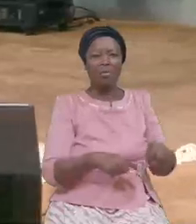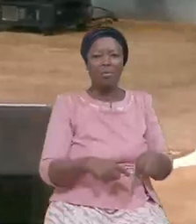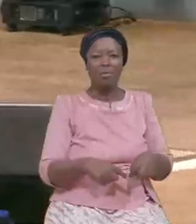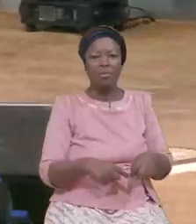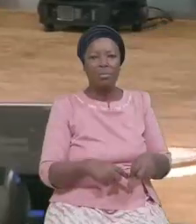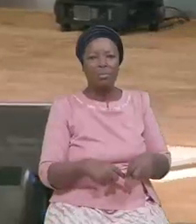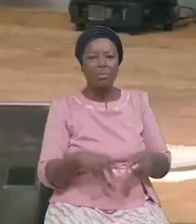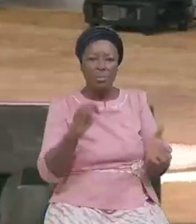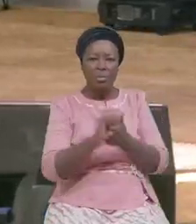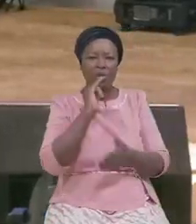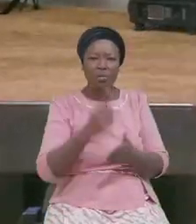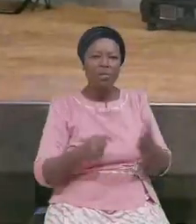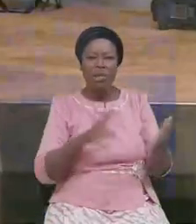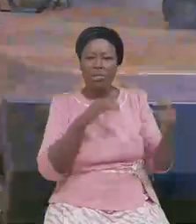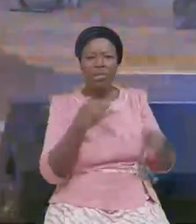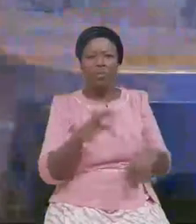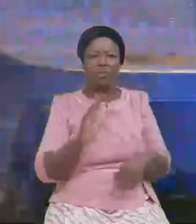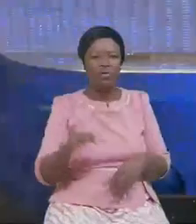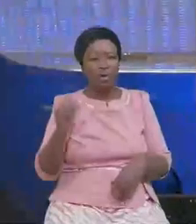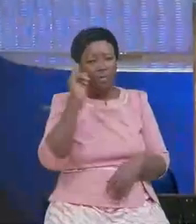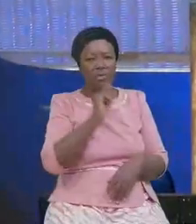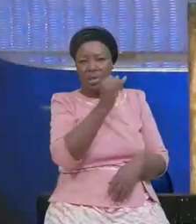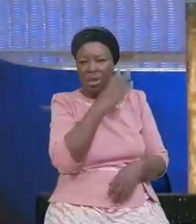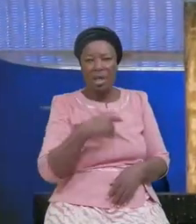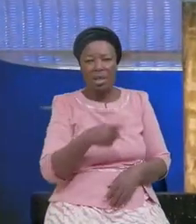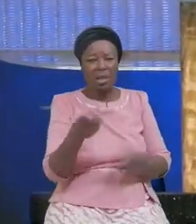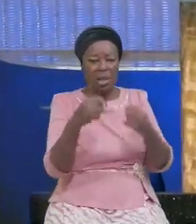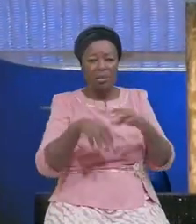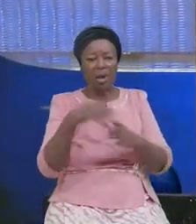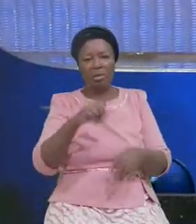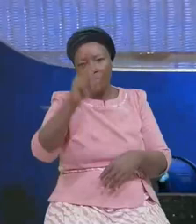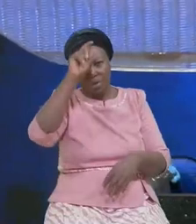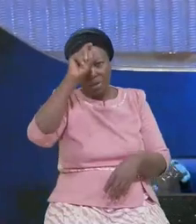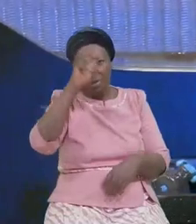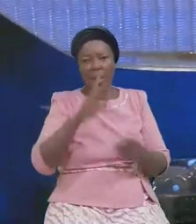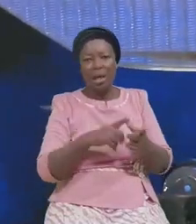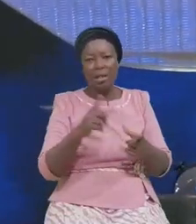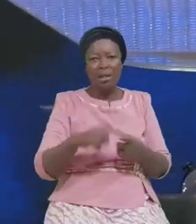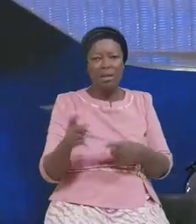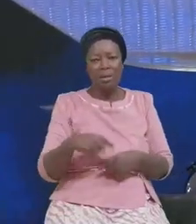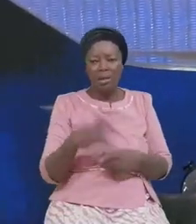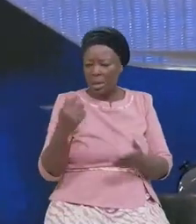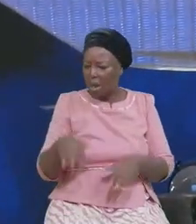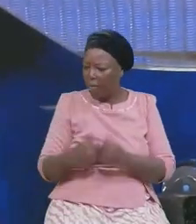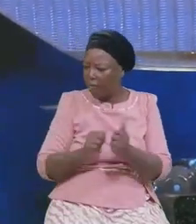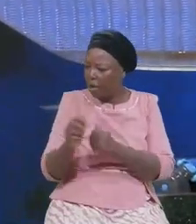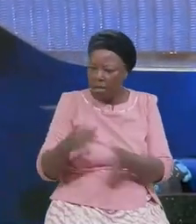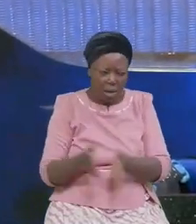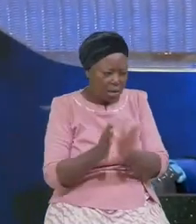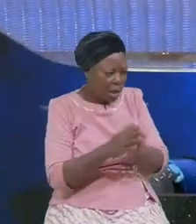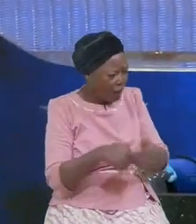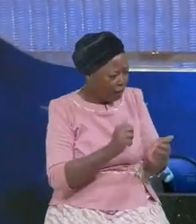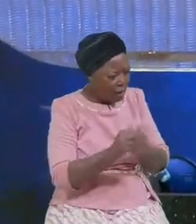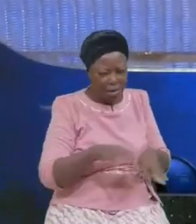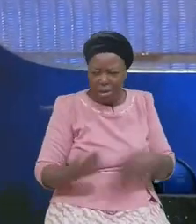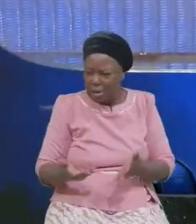des enfants d'Israël. Et ils sont sortis de l'Égypte. Et ils disaient, comment ça se passe là? Comment ça se passe?